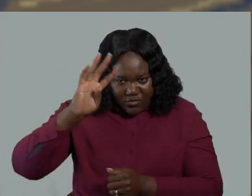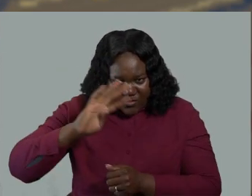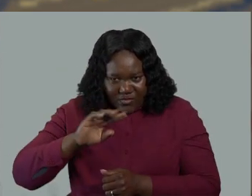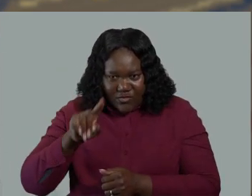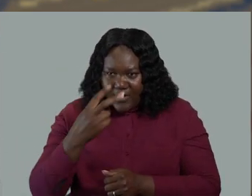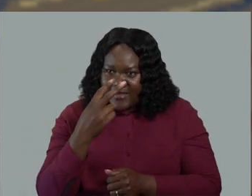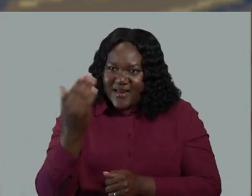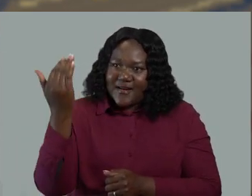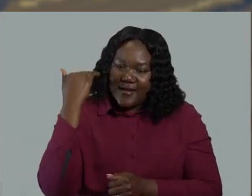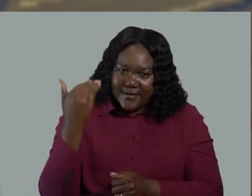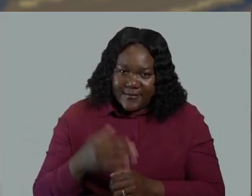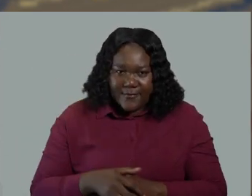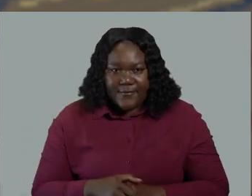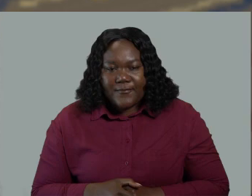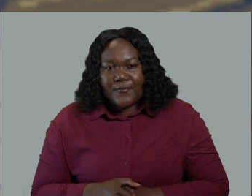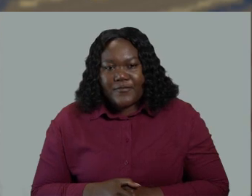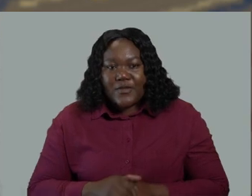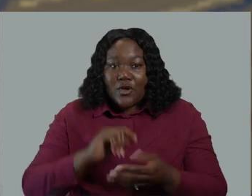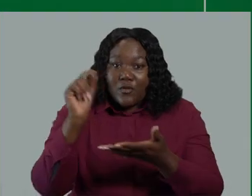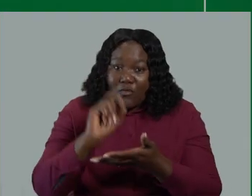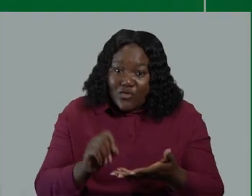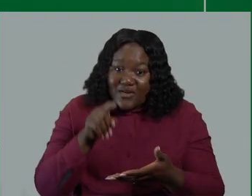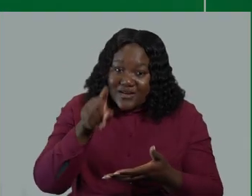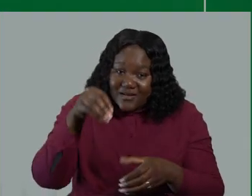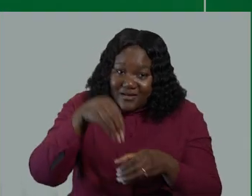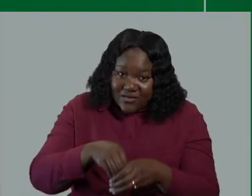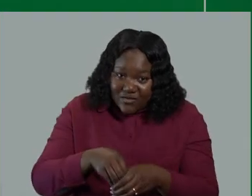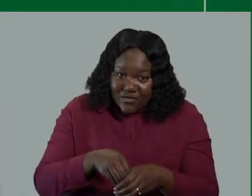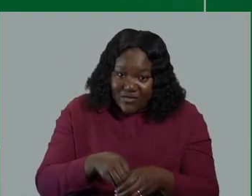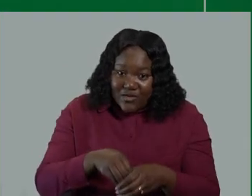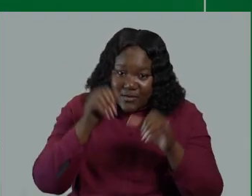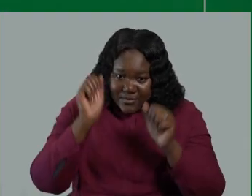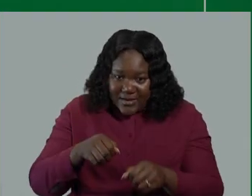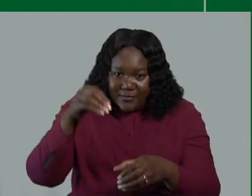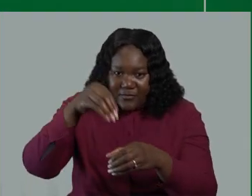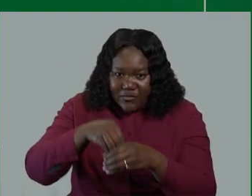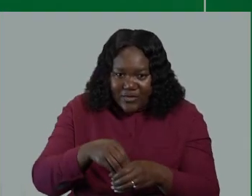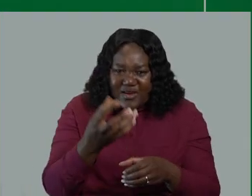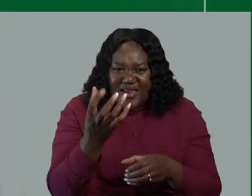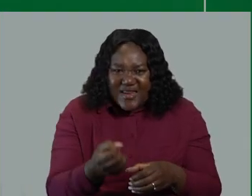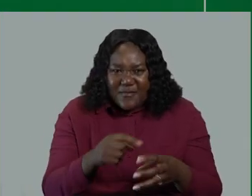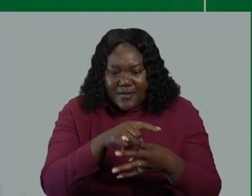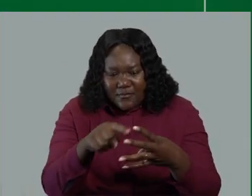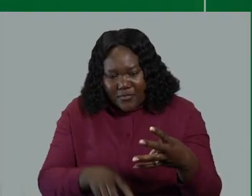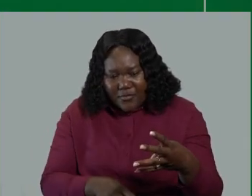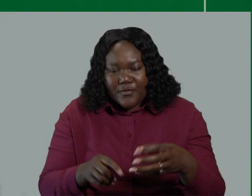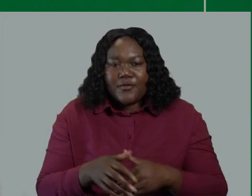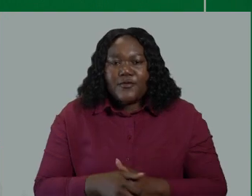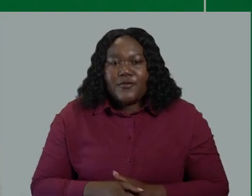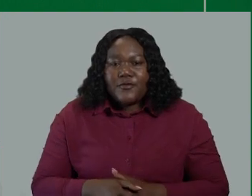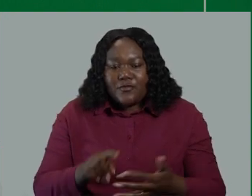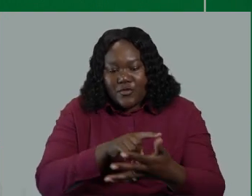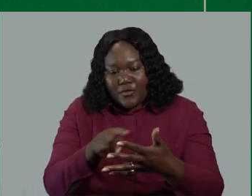lyofilma nenge yokino ndyoka a tala. Mokunyolwa noshinyolwa shika kwatela mo nee mbika tayi landula